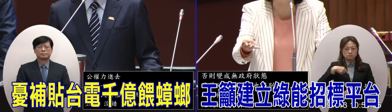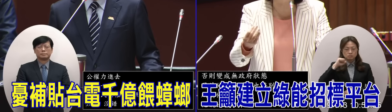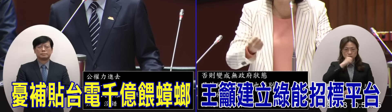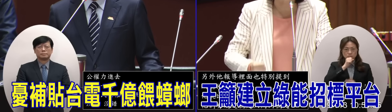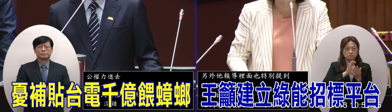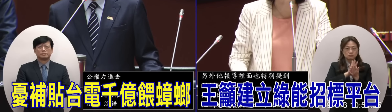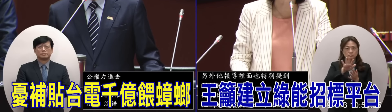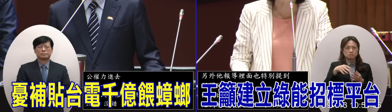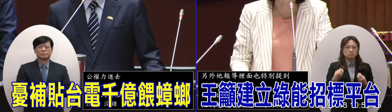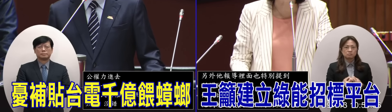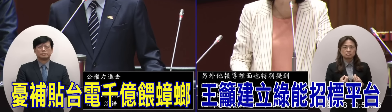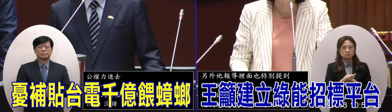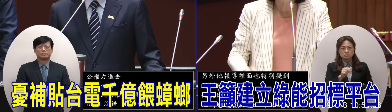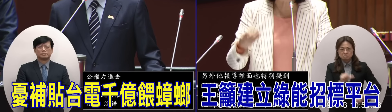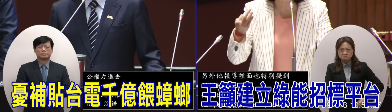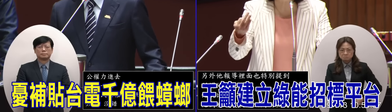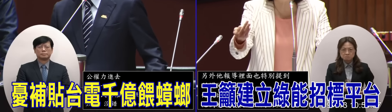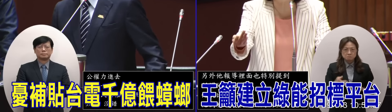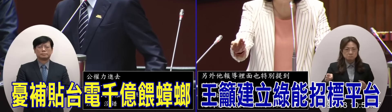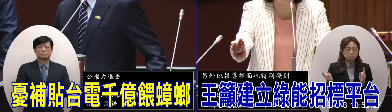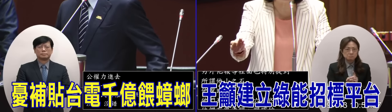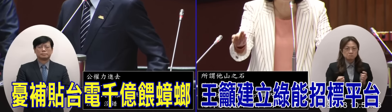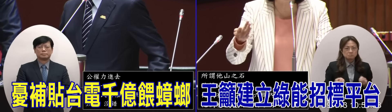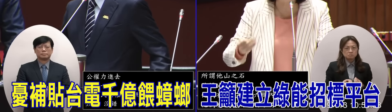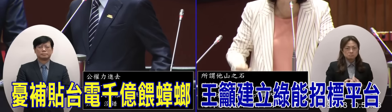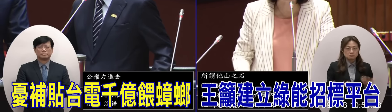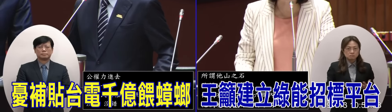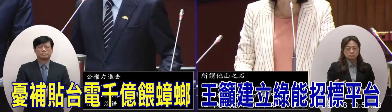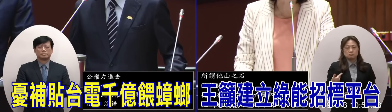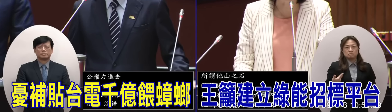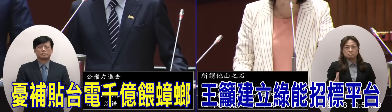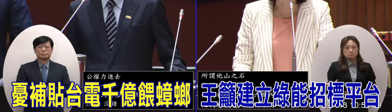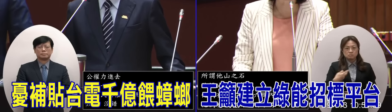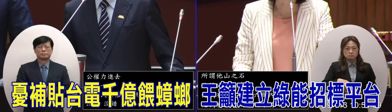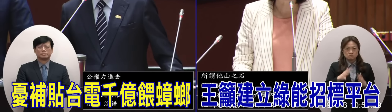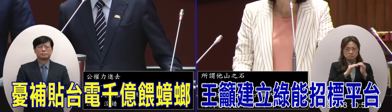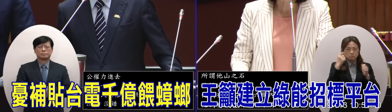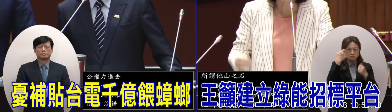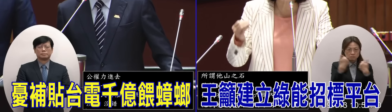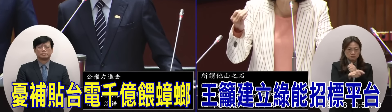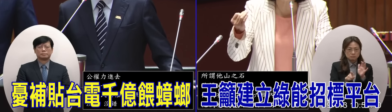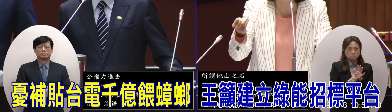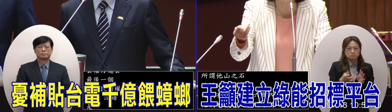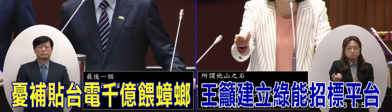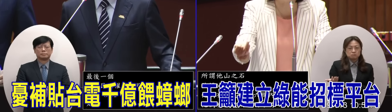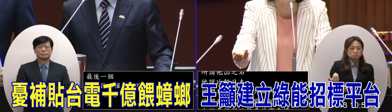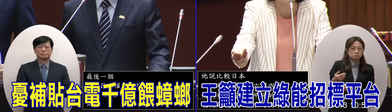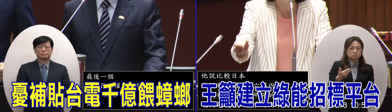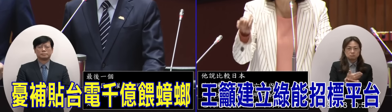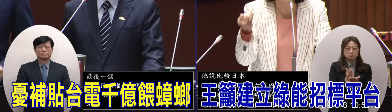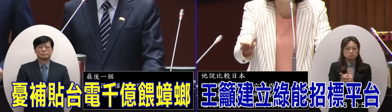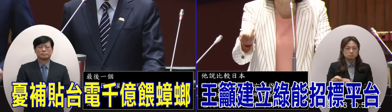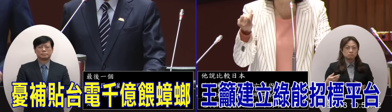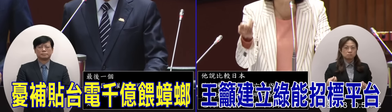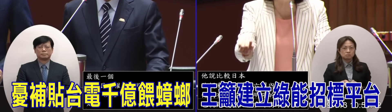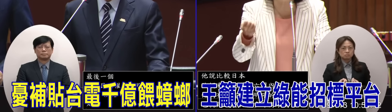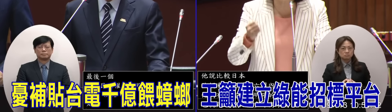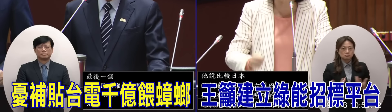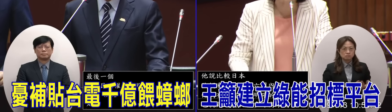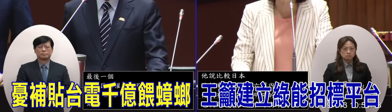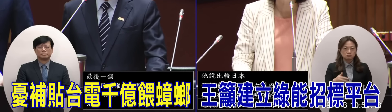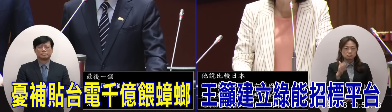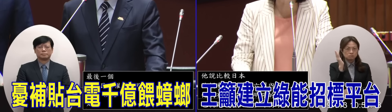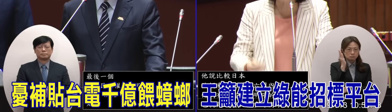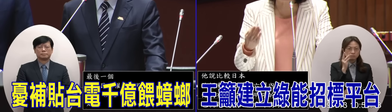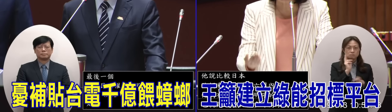没有办法处理黑道的问题，他没有办法处理明代勒索的问题，他也没有办法处理政府的效率